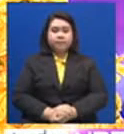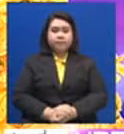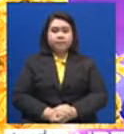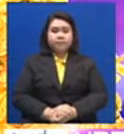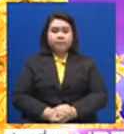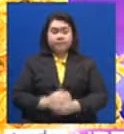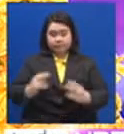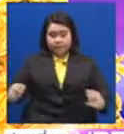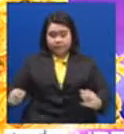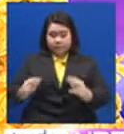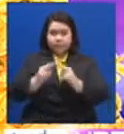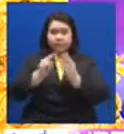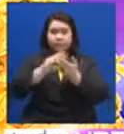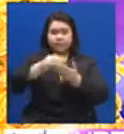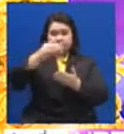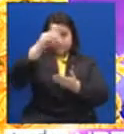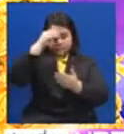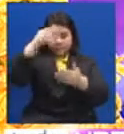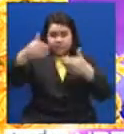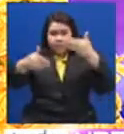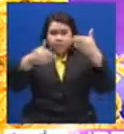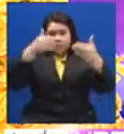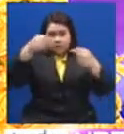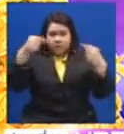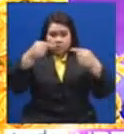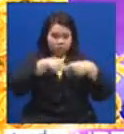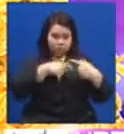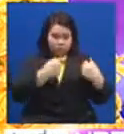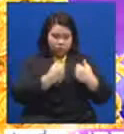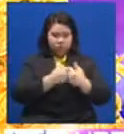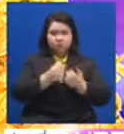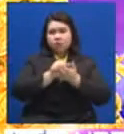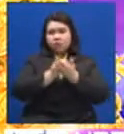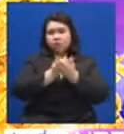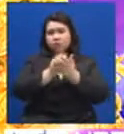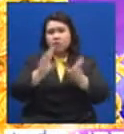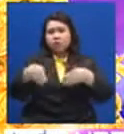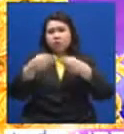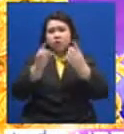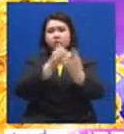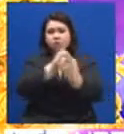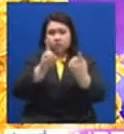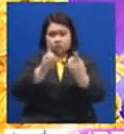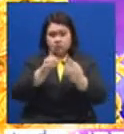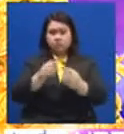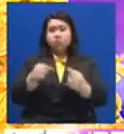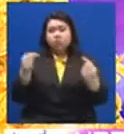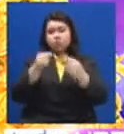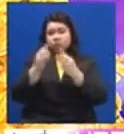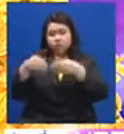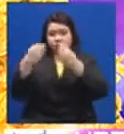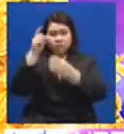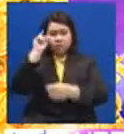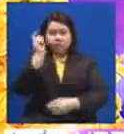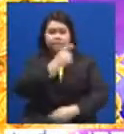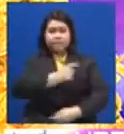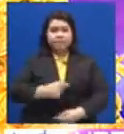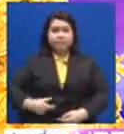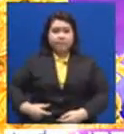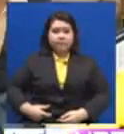กระทรวงศึกษาธิการจัดกิจกรรมราวาจิตอาสาช่วยเหลือสังคมเพื่อถวายเป็นพระราชกุศลแด่พระบาทสมเด็จพระเจ้า